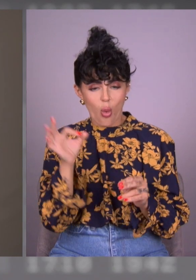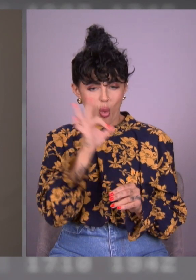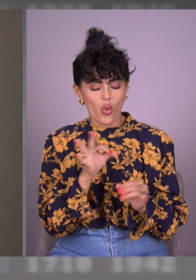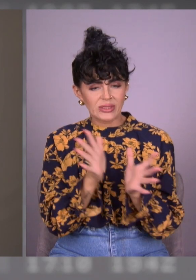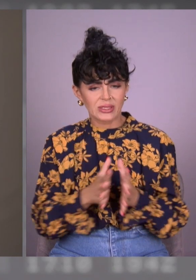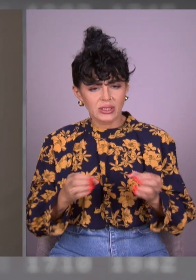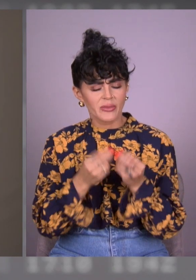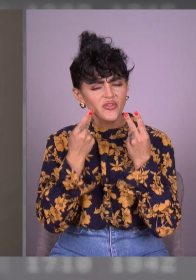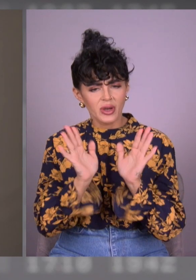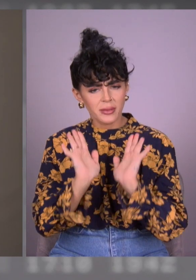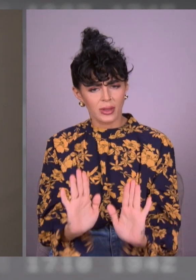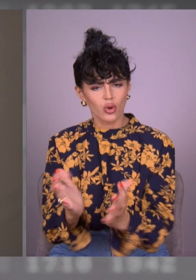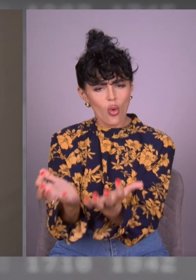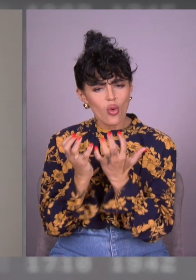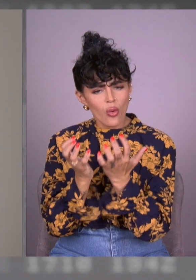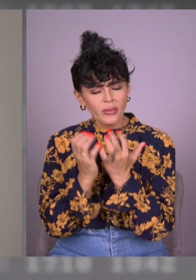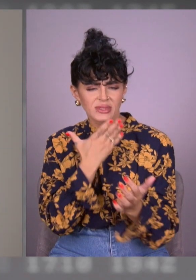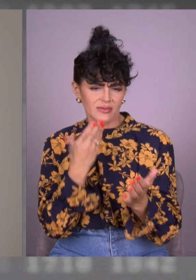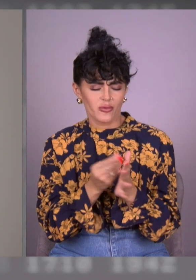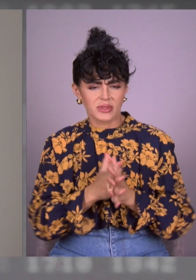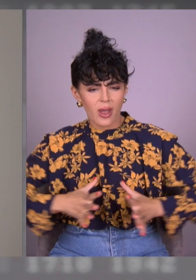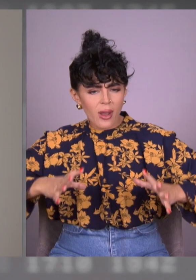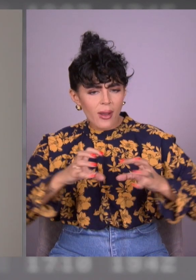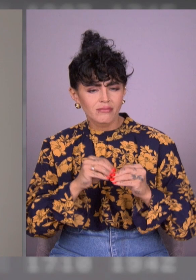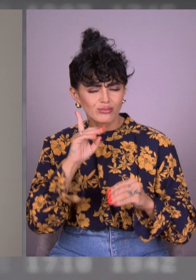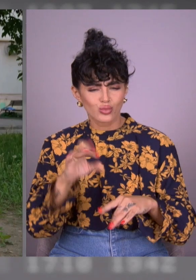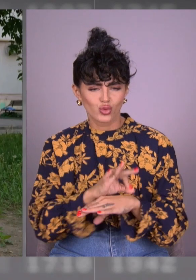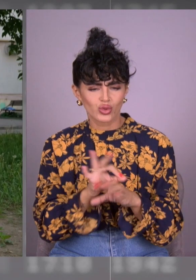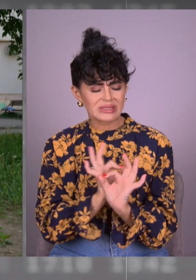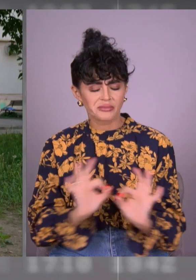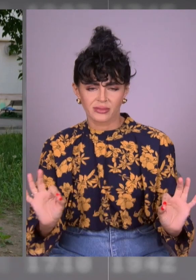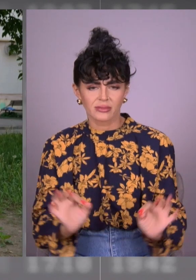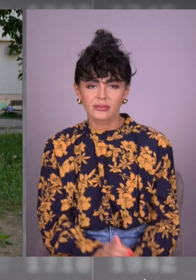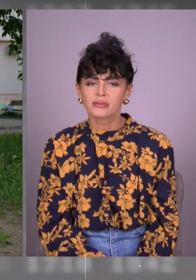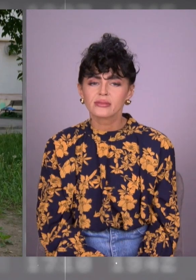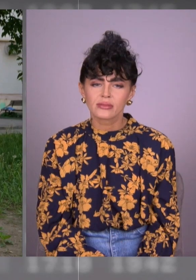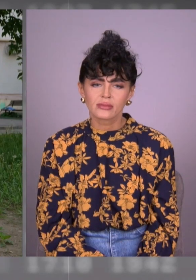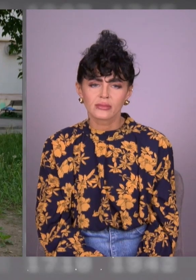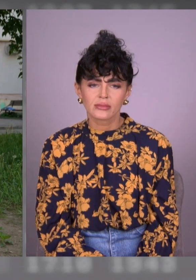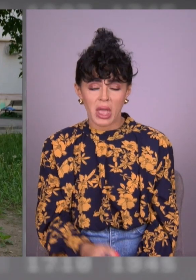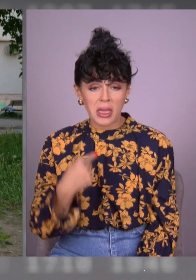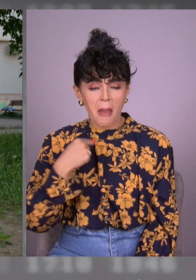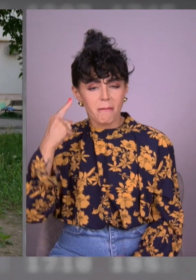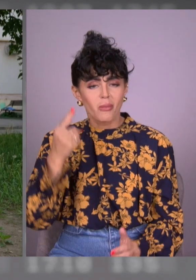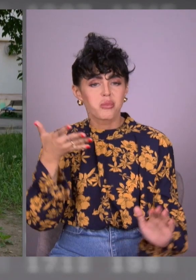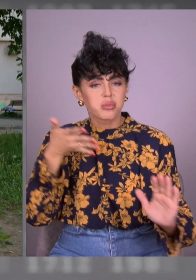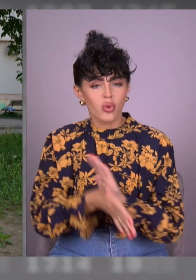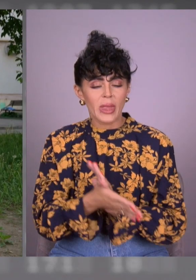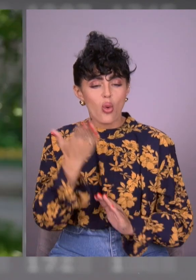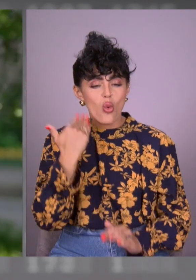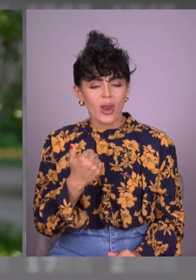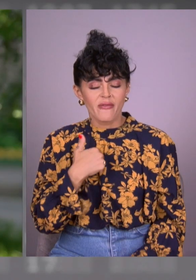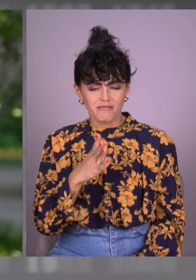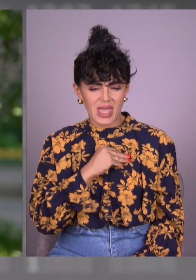родини, то він піклується про свою родину. зрозуміла, що я його кохаю, коли ми колись